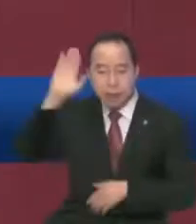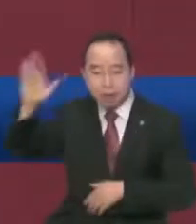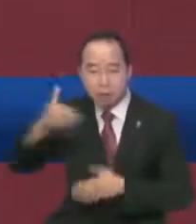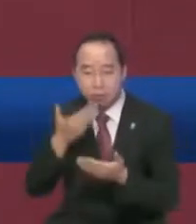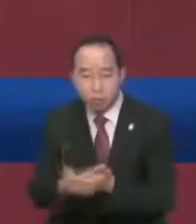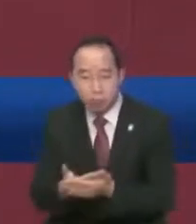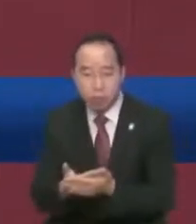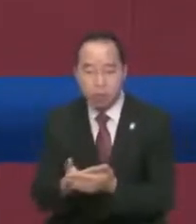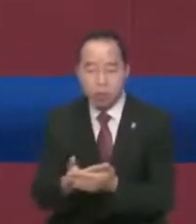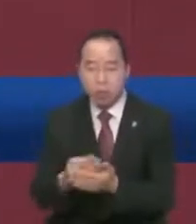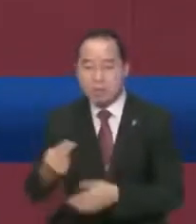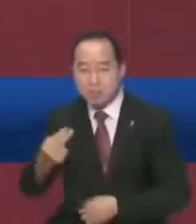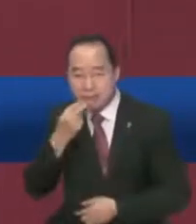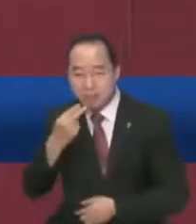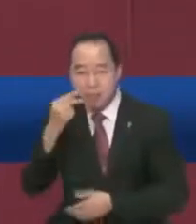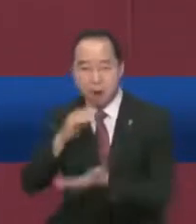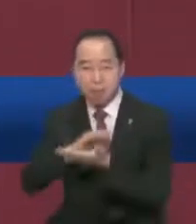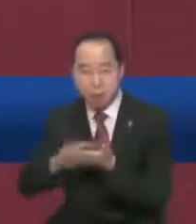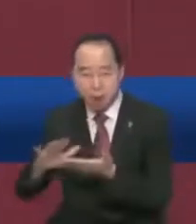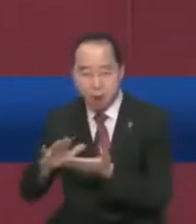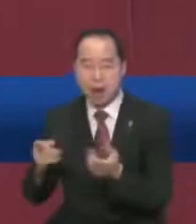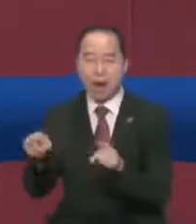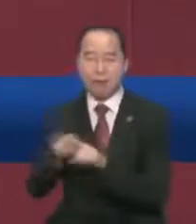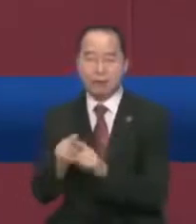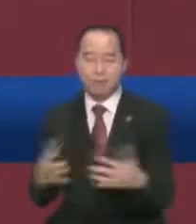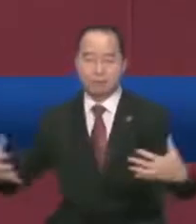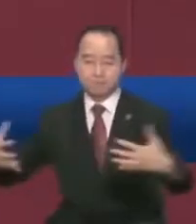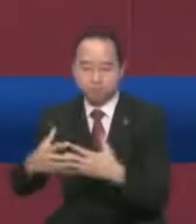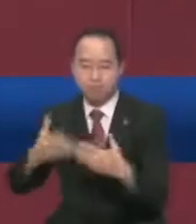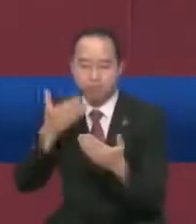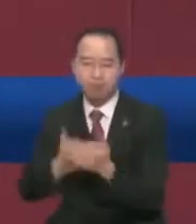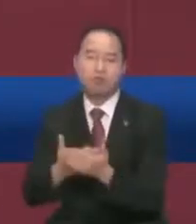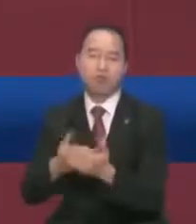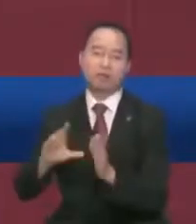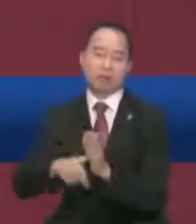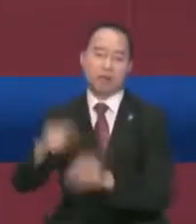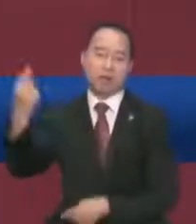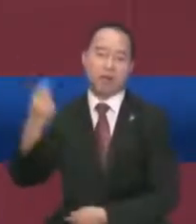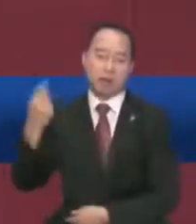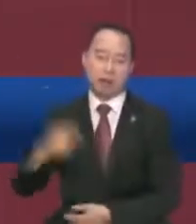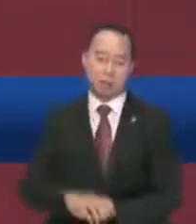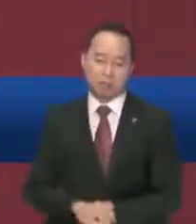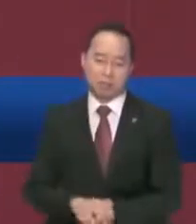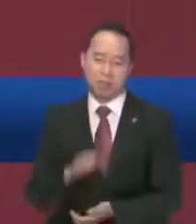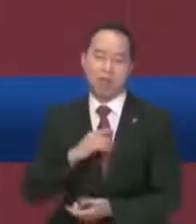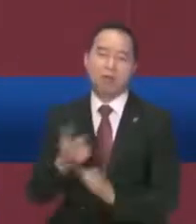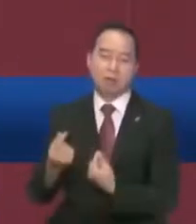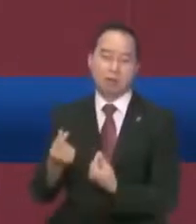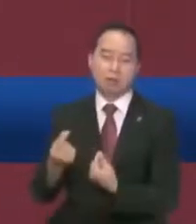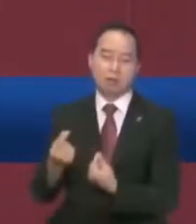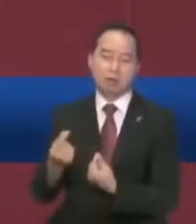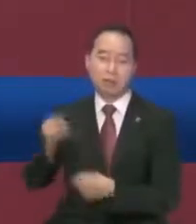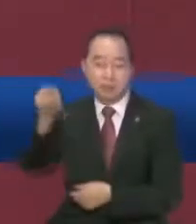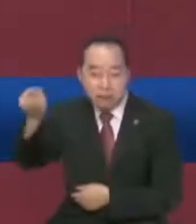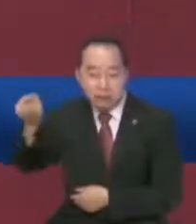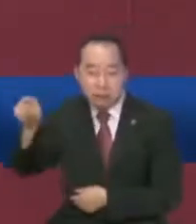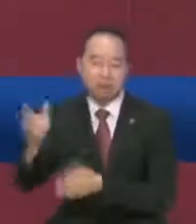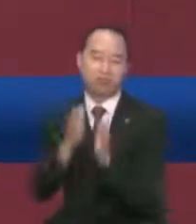공존이 중시되는 시대가 오고 있다는 것입니다. 저도 그렇게 생각합니다. 그런 미래를 준비해야